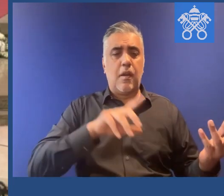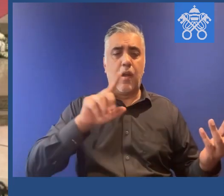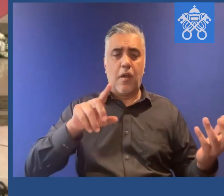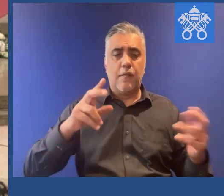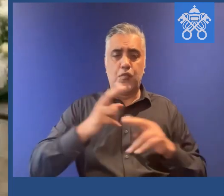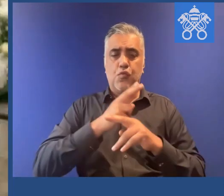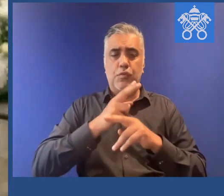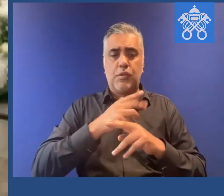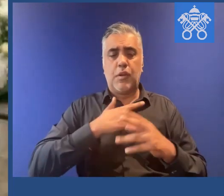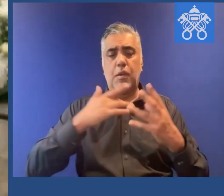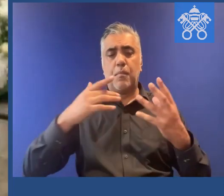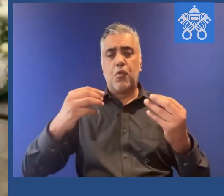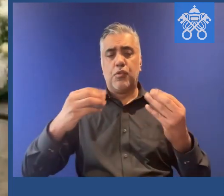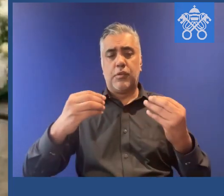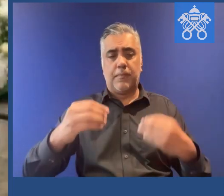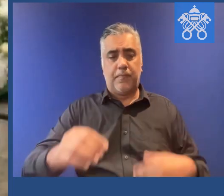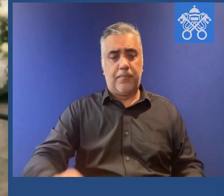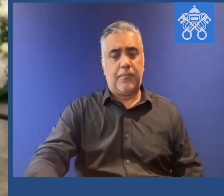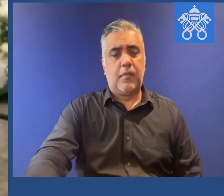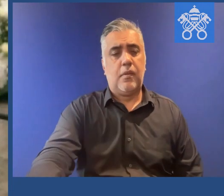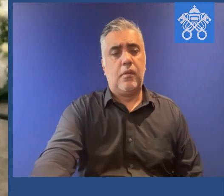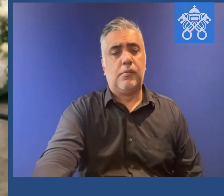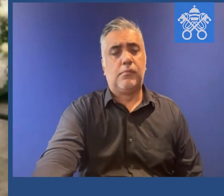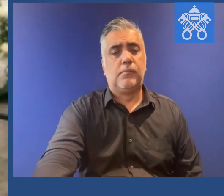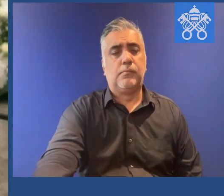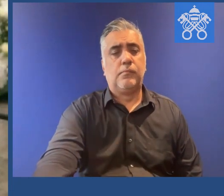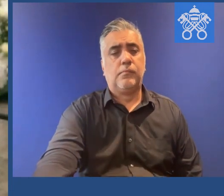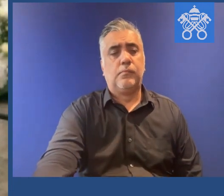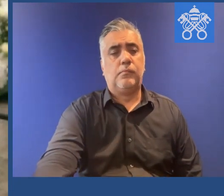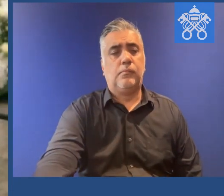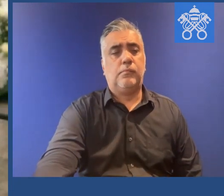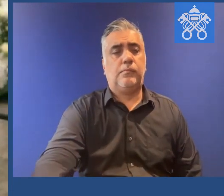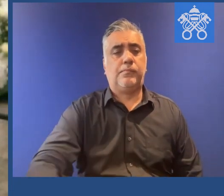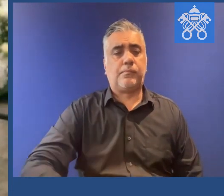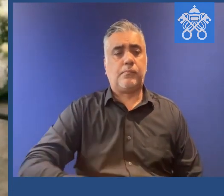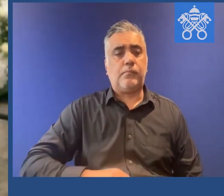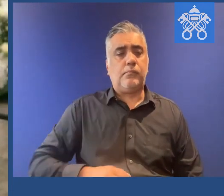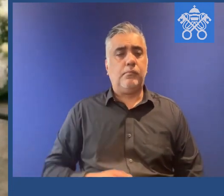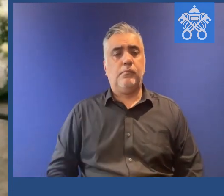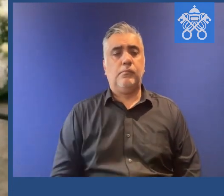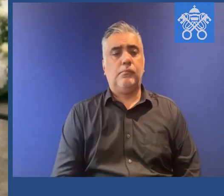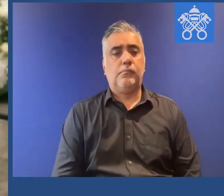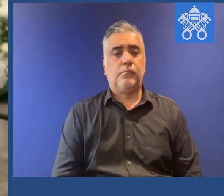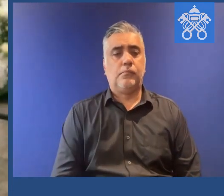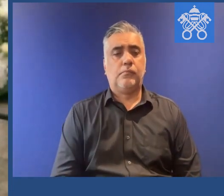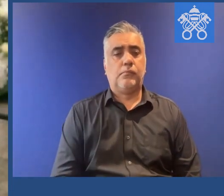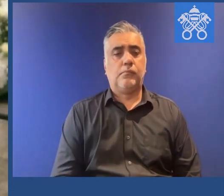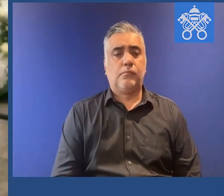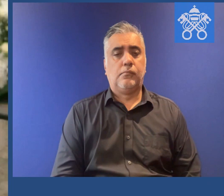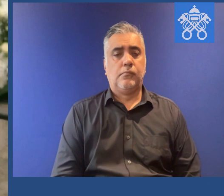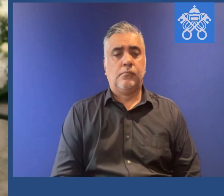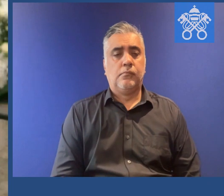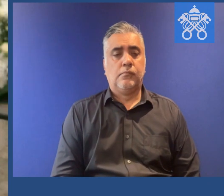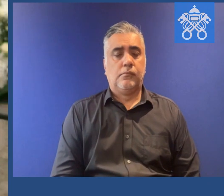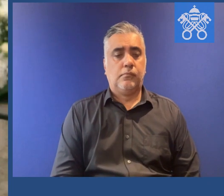E questo fa lo Spirito Santo, che così modella la Chiesa fin dalle origini. A partire dalla Pentecoste,